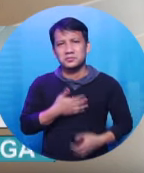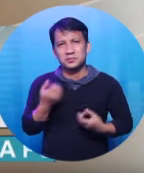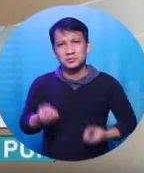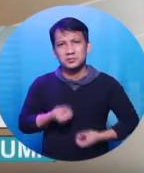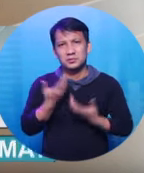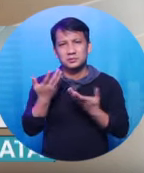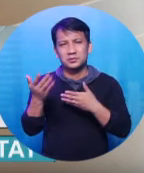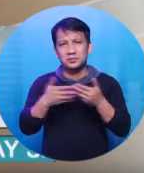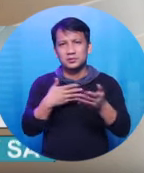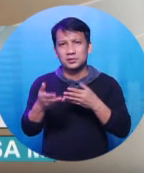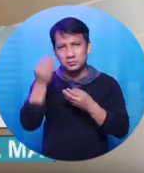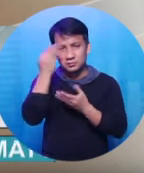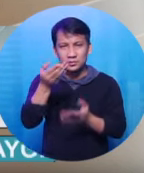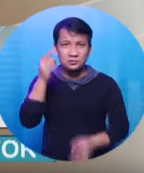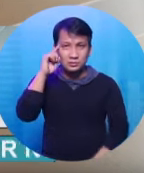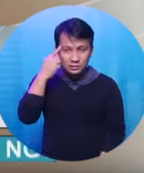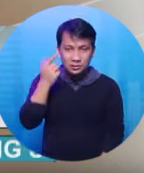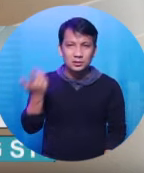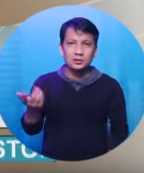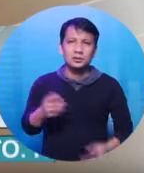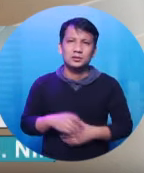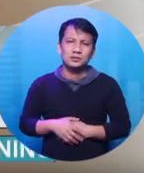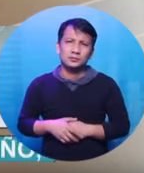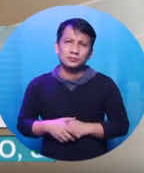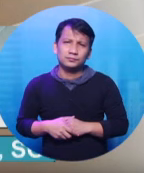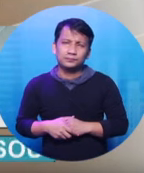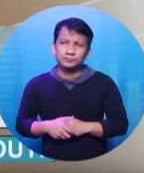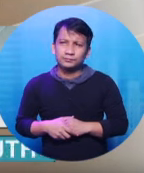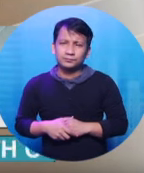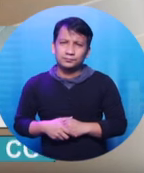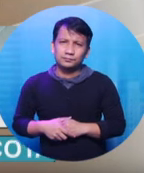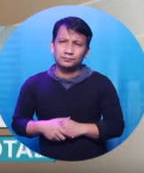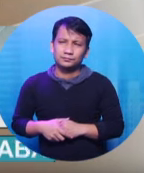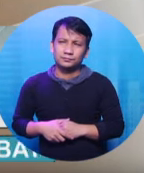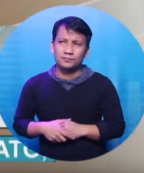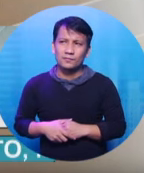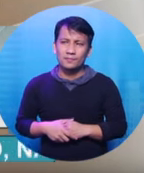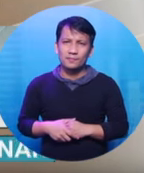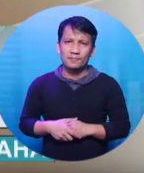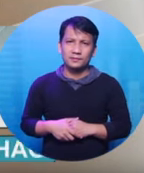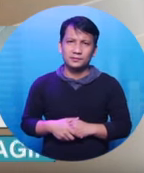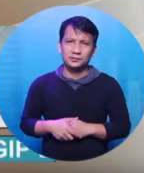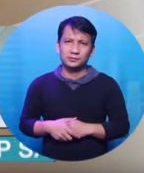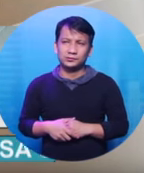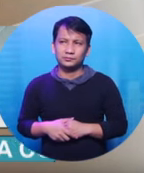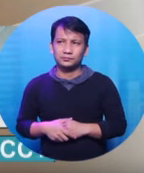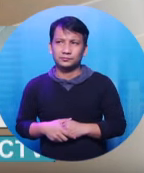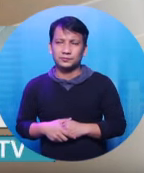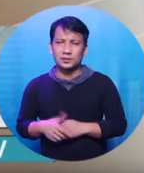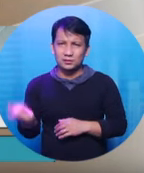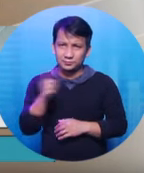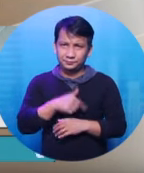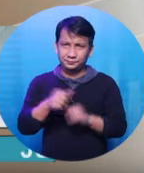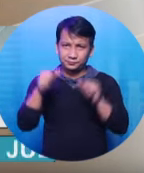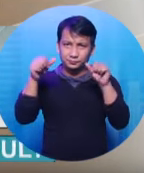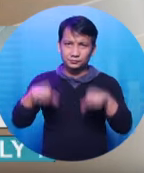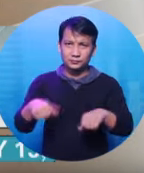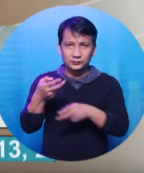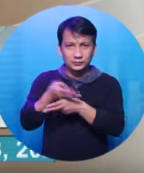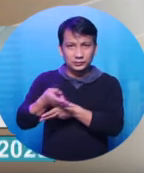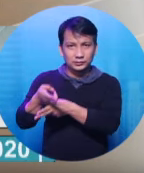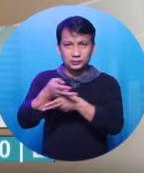right that very minute without thinking, nagpo-post. Ito ma'am, para maging leksyon sa mga iba pang taong makakapanood nito para